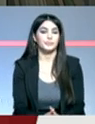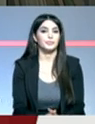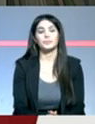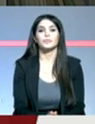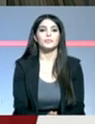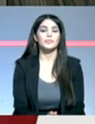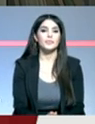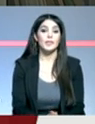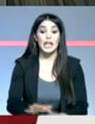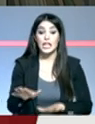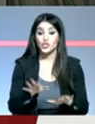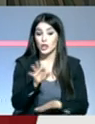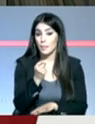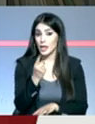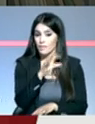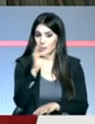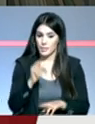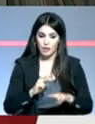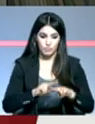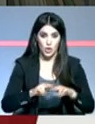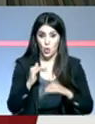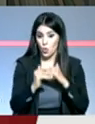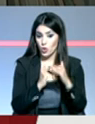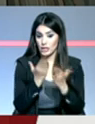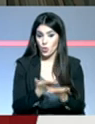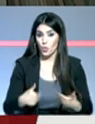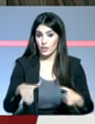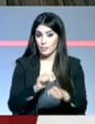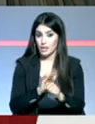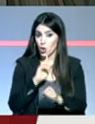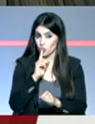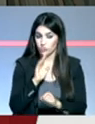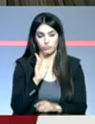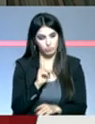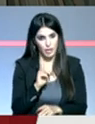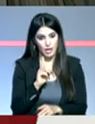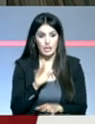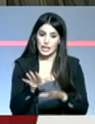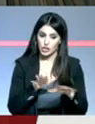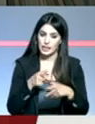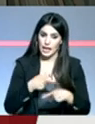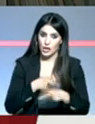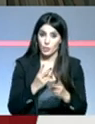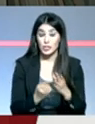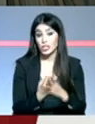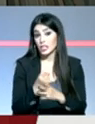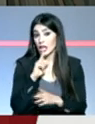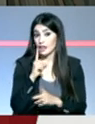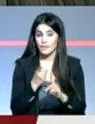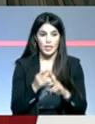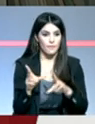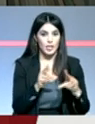إجراءات 100% إن شاء الله باش تحسن من الوضع الوبائي، لكن حسب رأيي زاد كيف